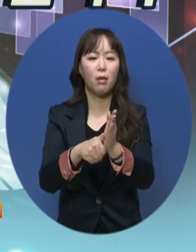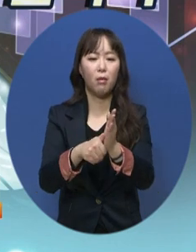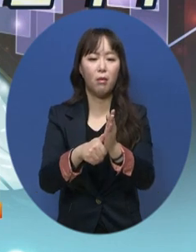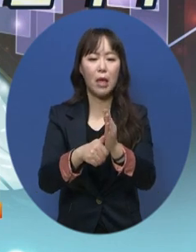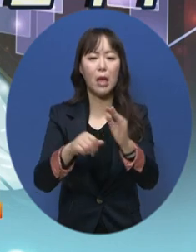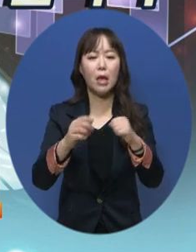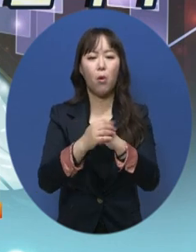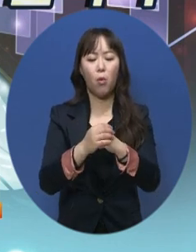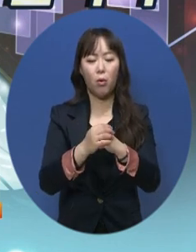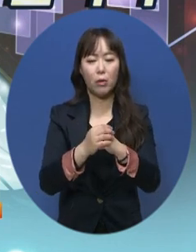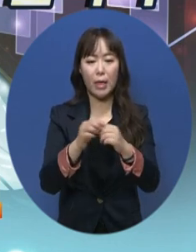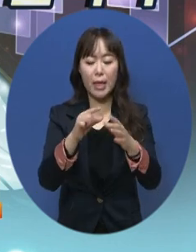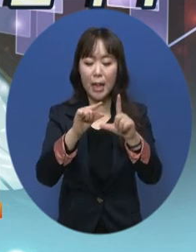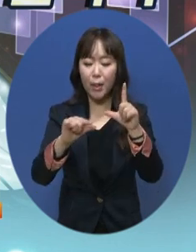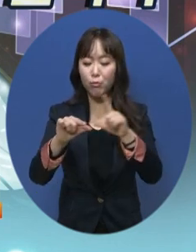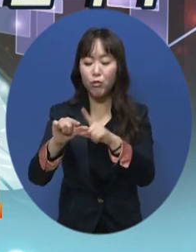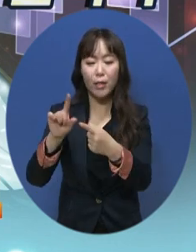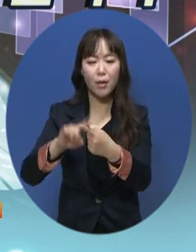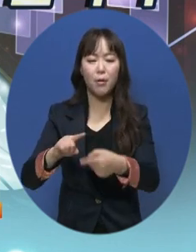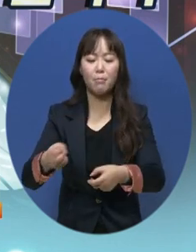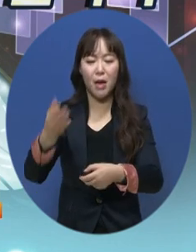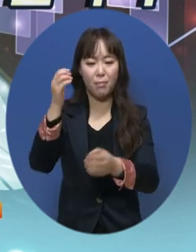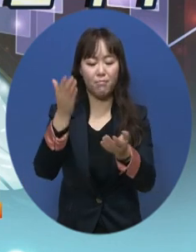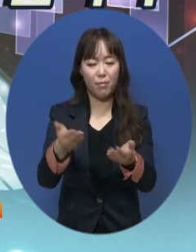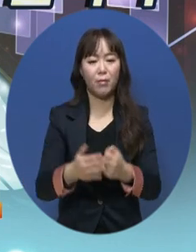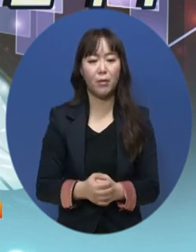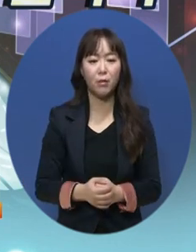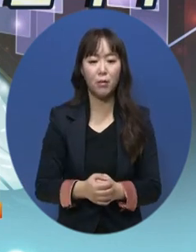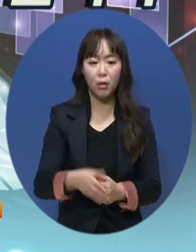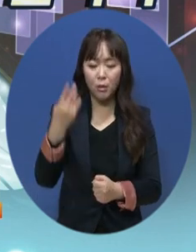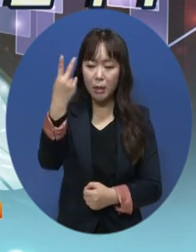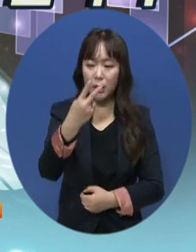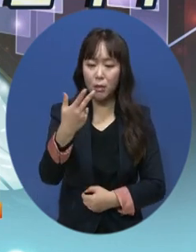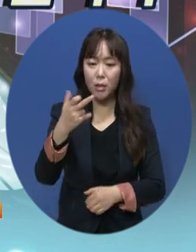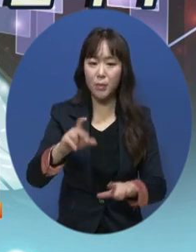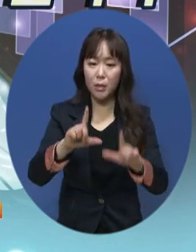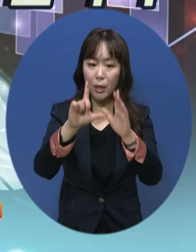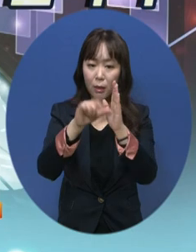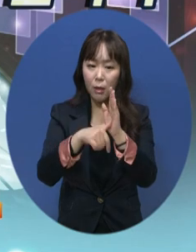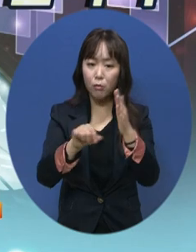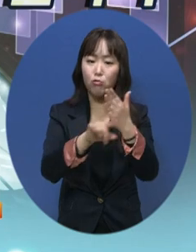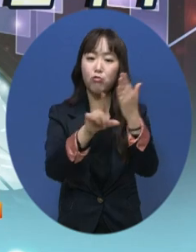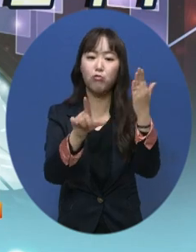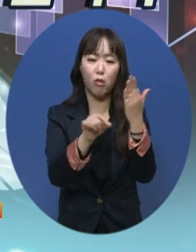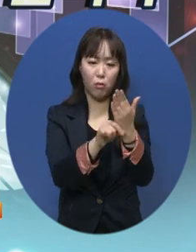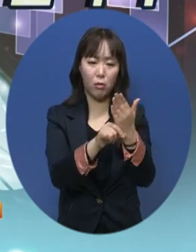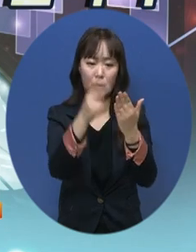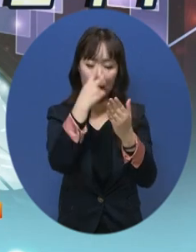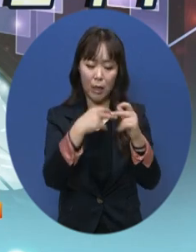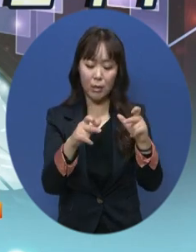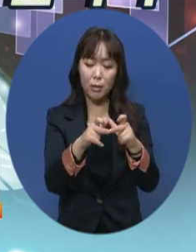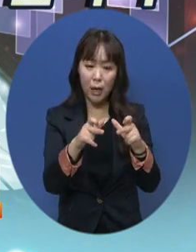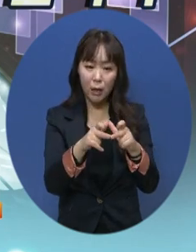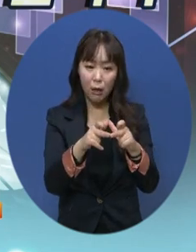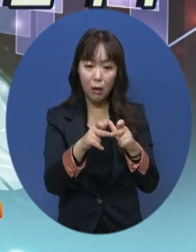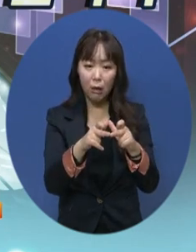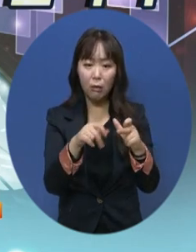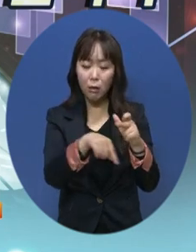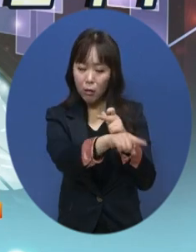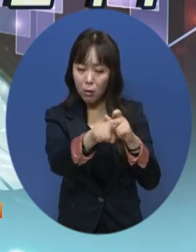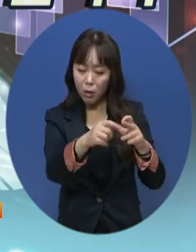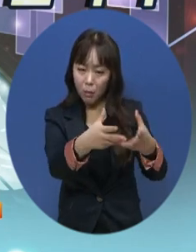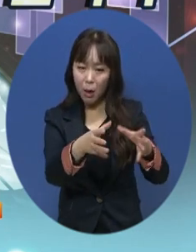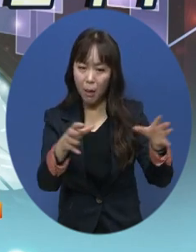승소 판결을 내렸습니다. 앞서 지난 2017년 9월 시각장애인